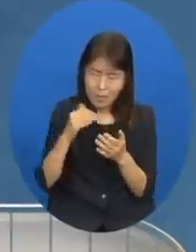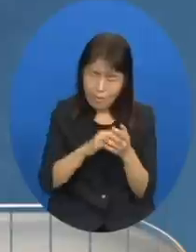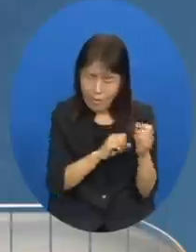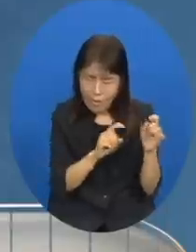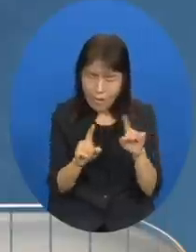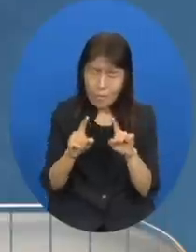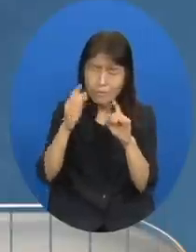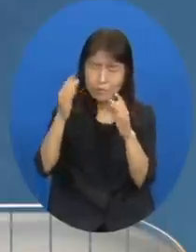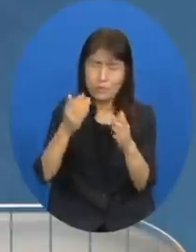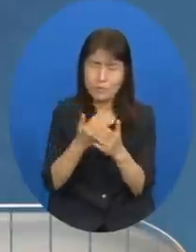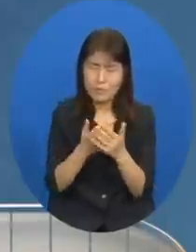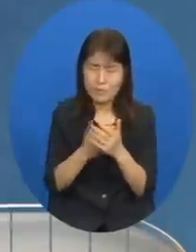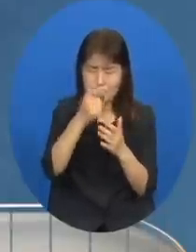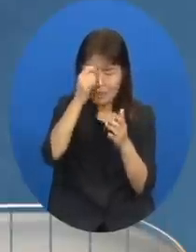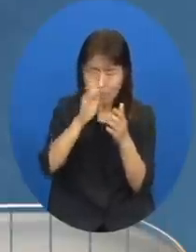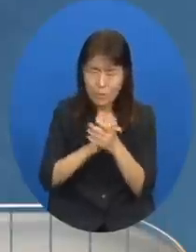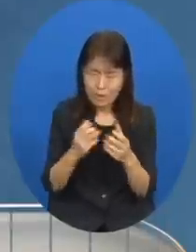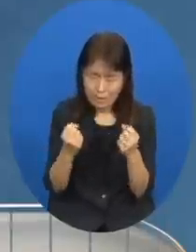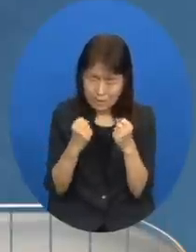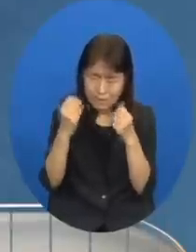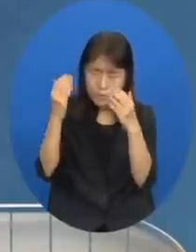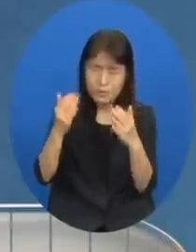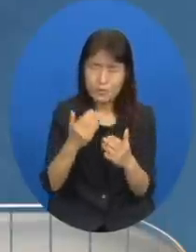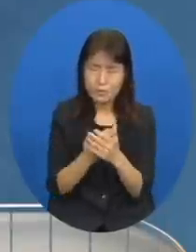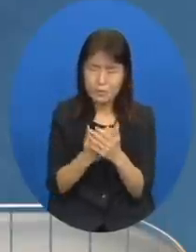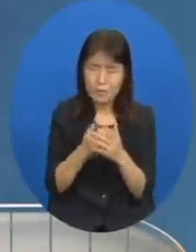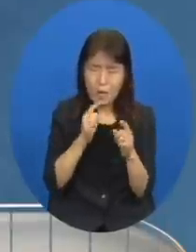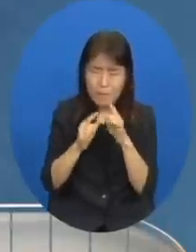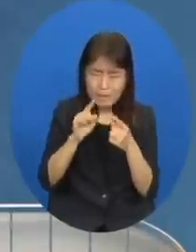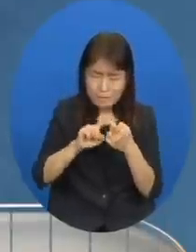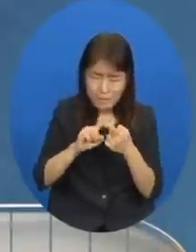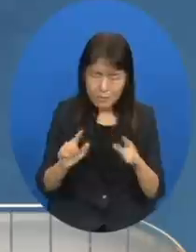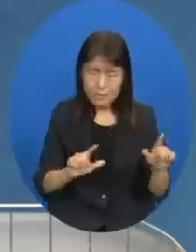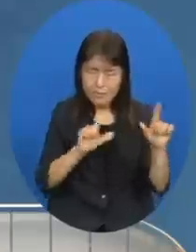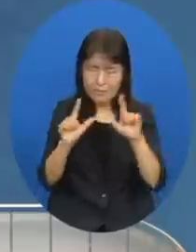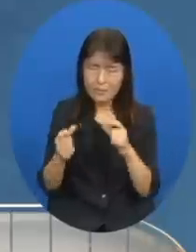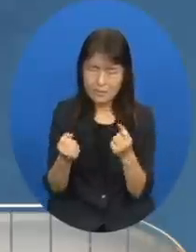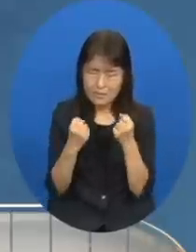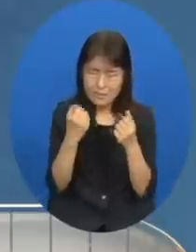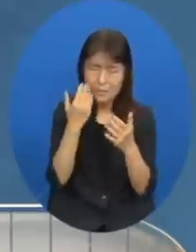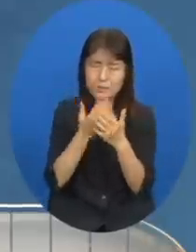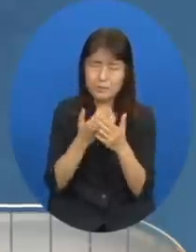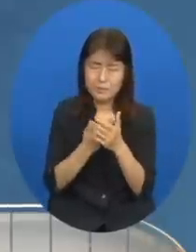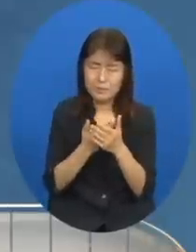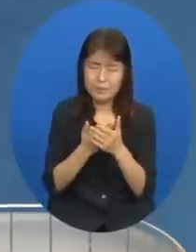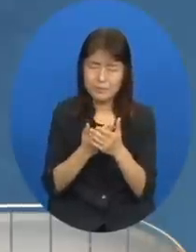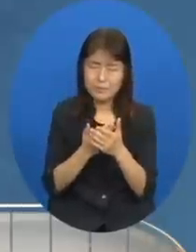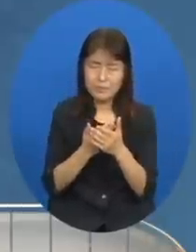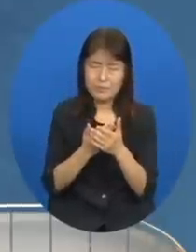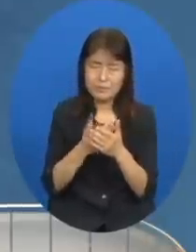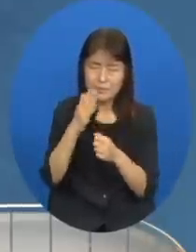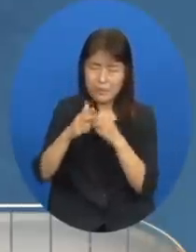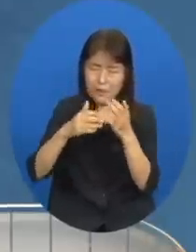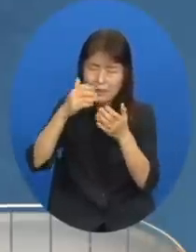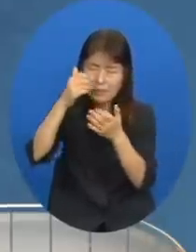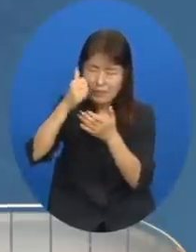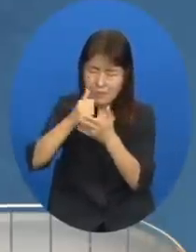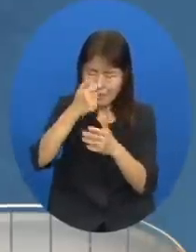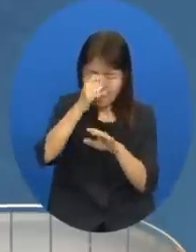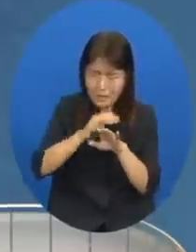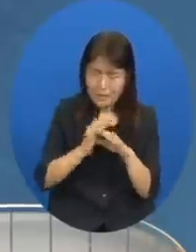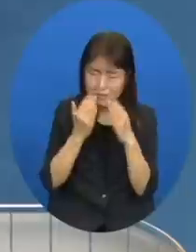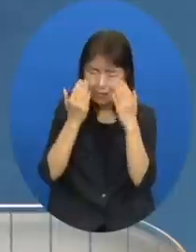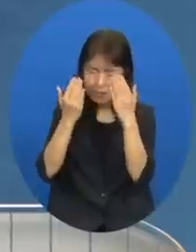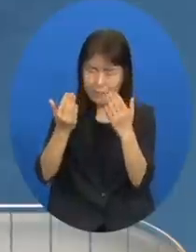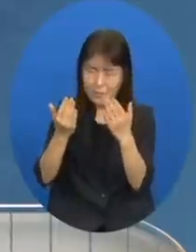주옵소서 기도할 힘을 주소서 말씀대로 살아갈 힘을 주소서 하나님 오늘도 하나님께 예배하며